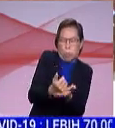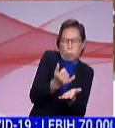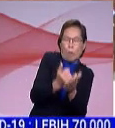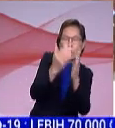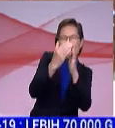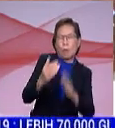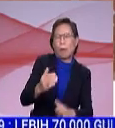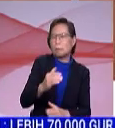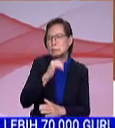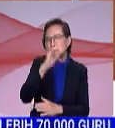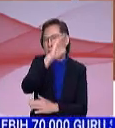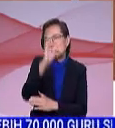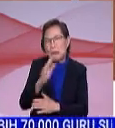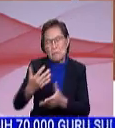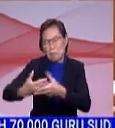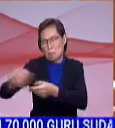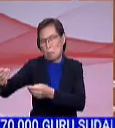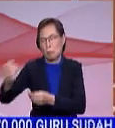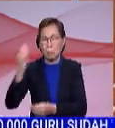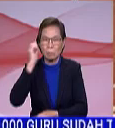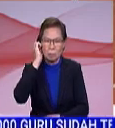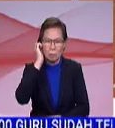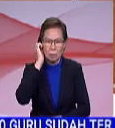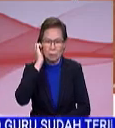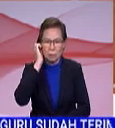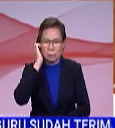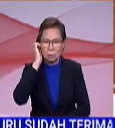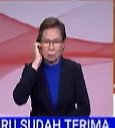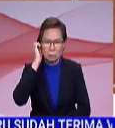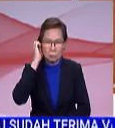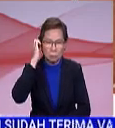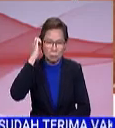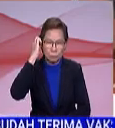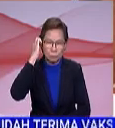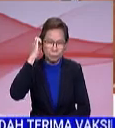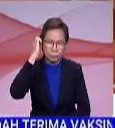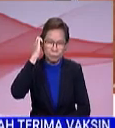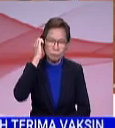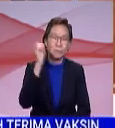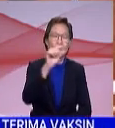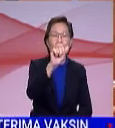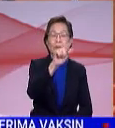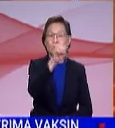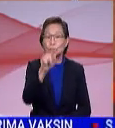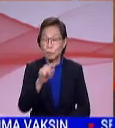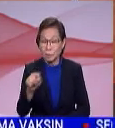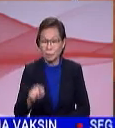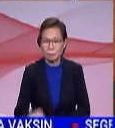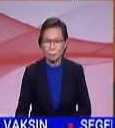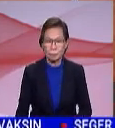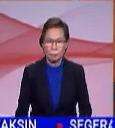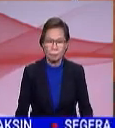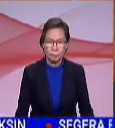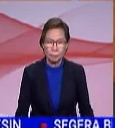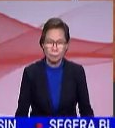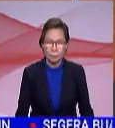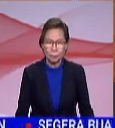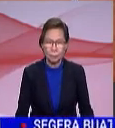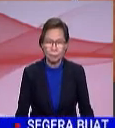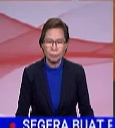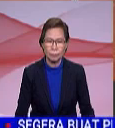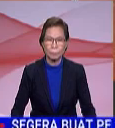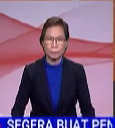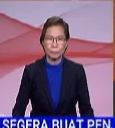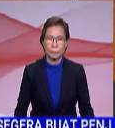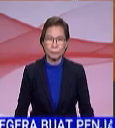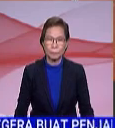duduk kat rumah aje. I was on the Sejahtera and they send the